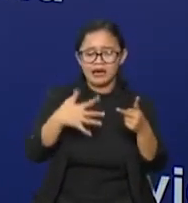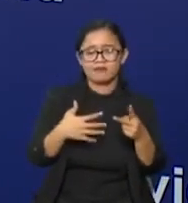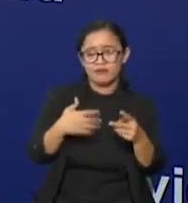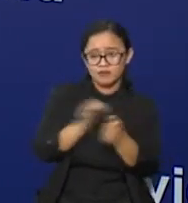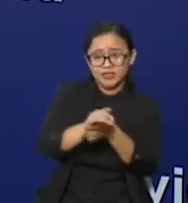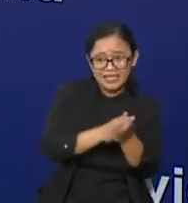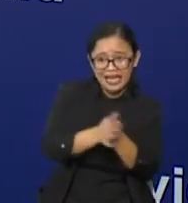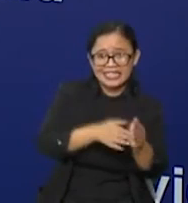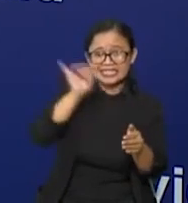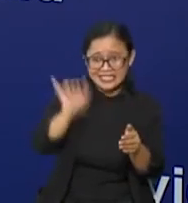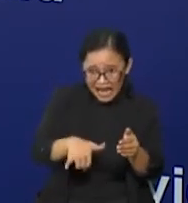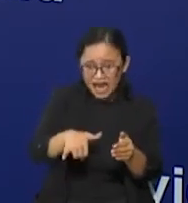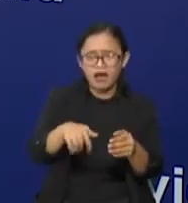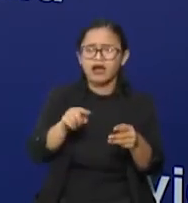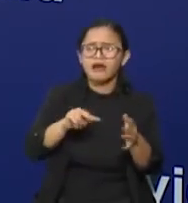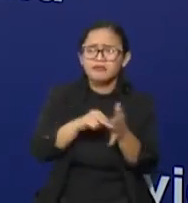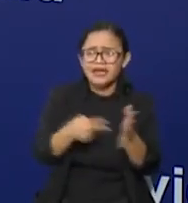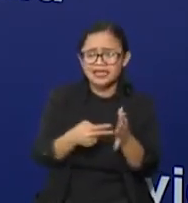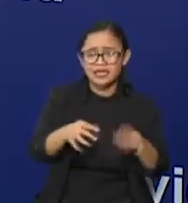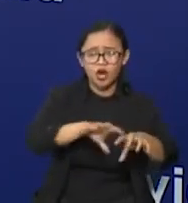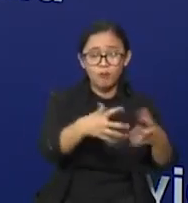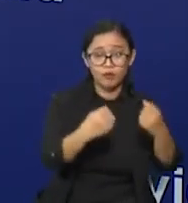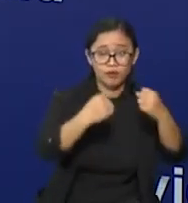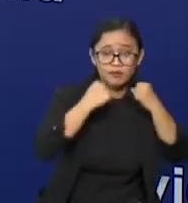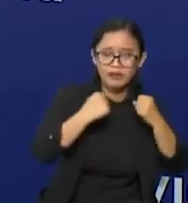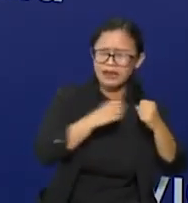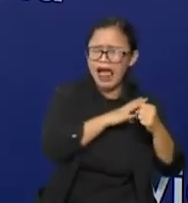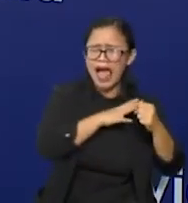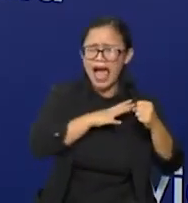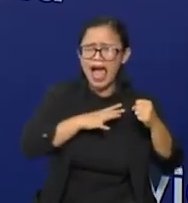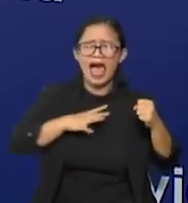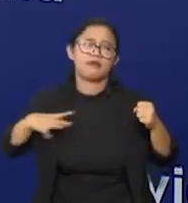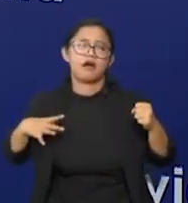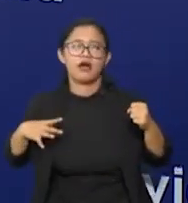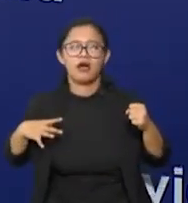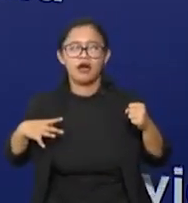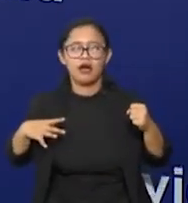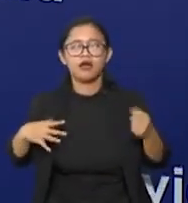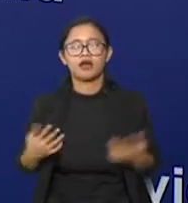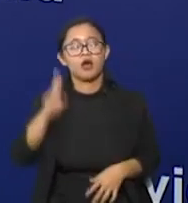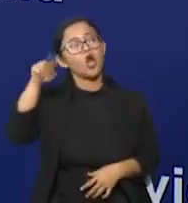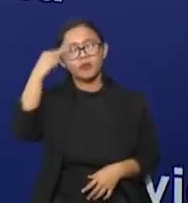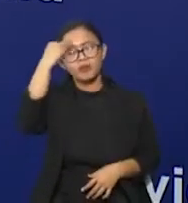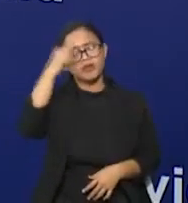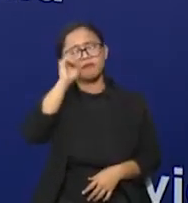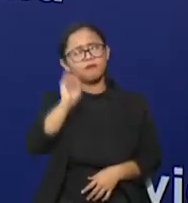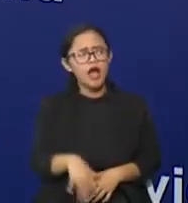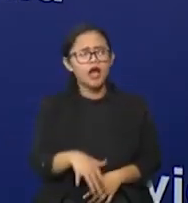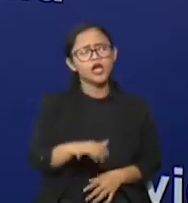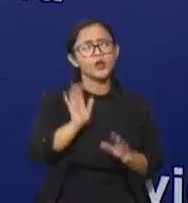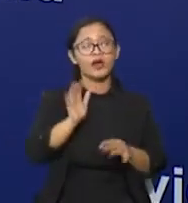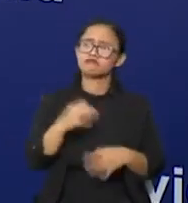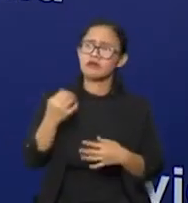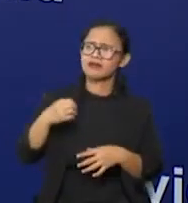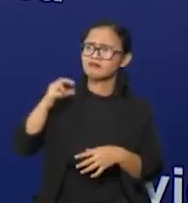jadi Apakah terus pemerintah mengatakan kalau kita mulai bekerja di artinya Oh ini maunya hari minute bisa